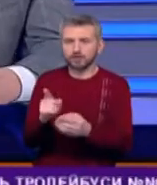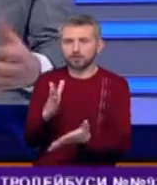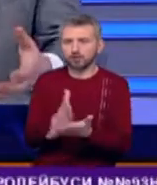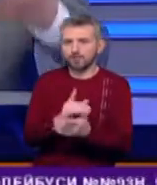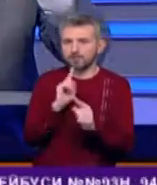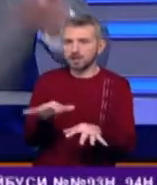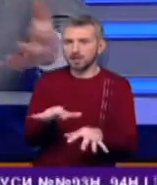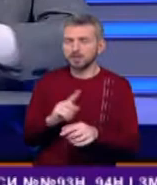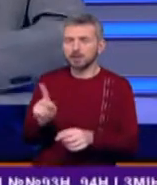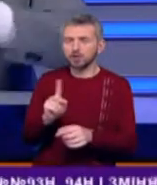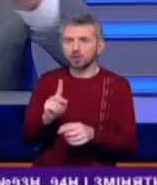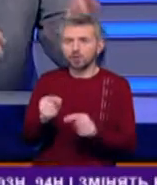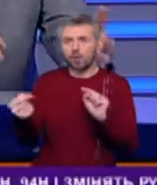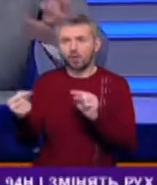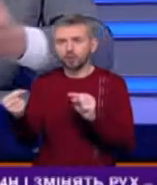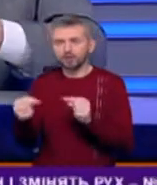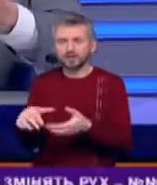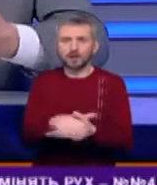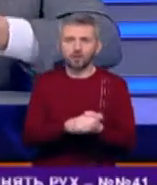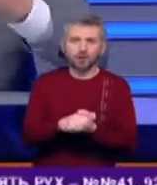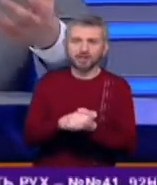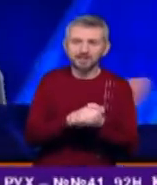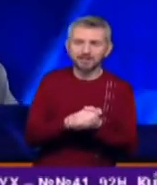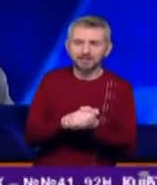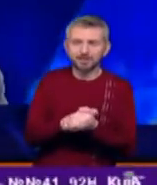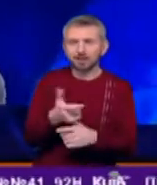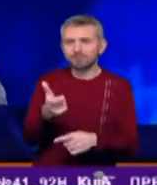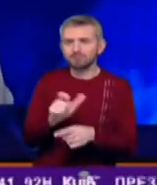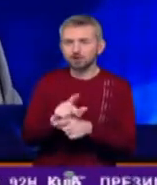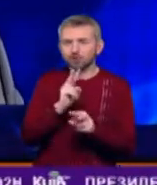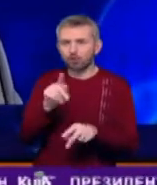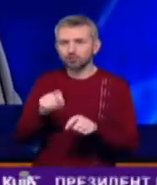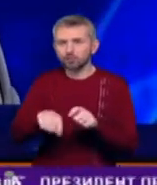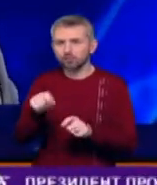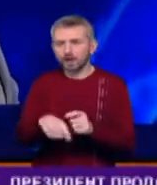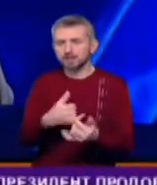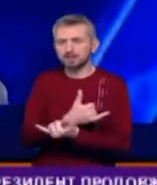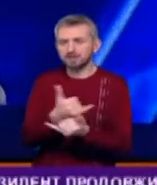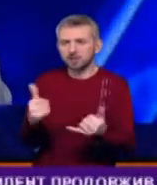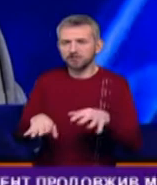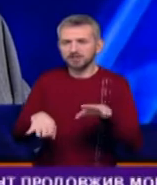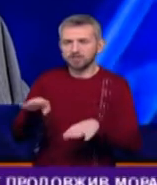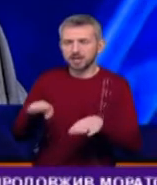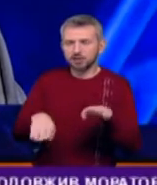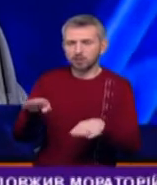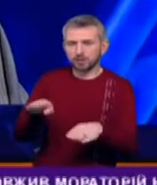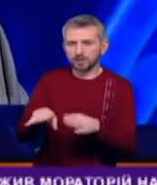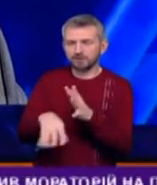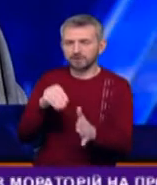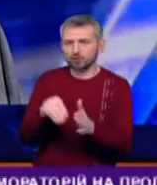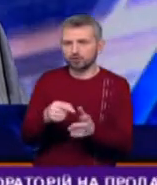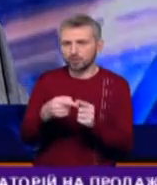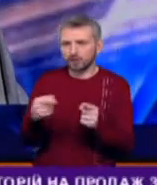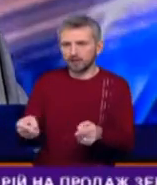парламенті, щоб опозиція, коаліція, умовно кажучи, більшість контролювала і забезпечувала збалансованість виборчого